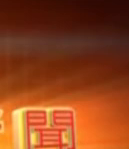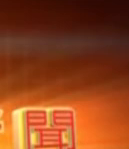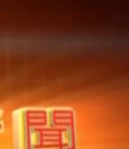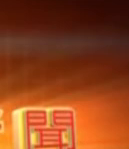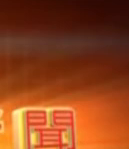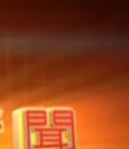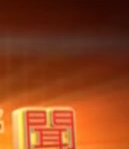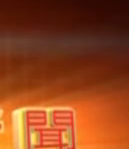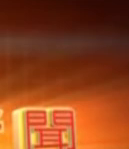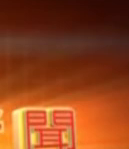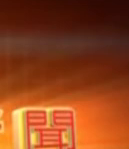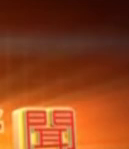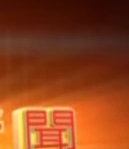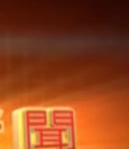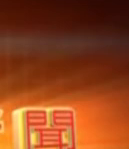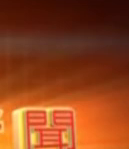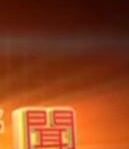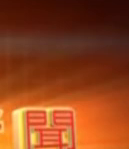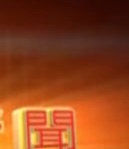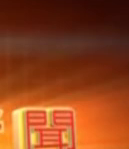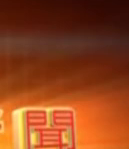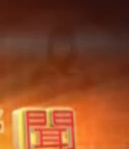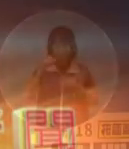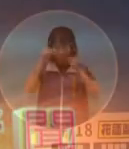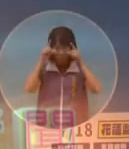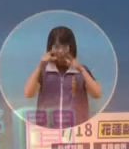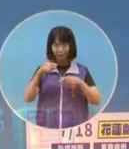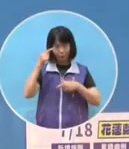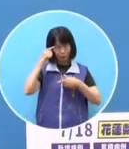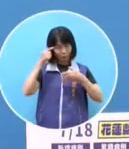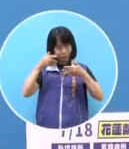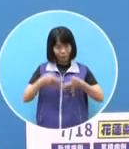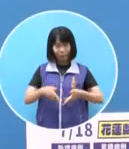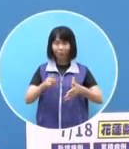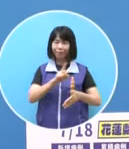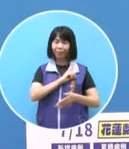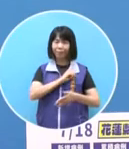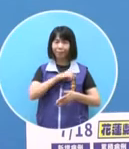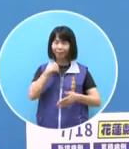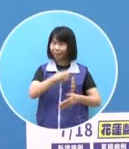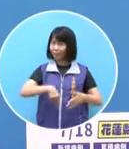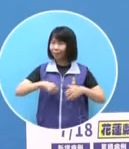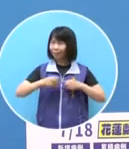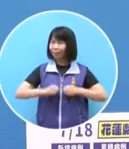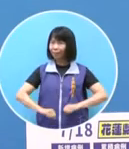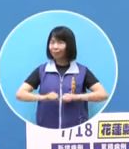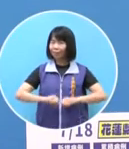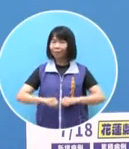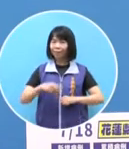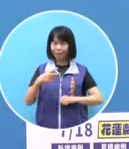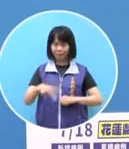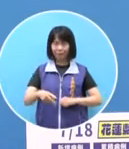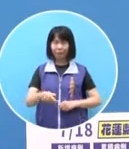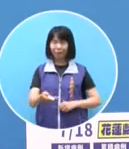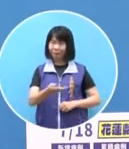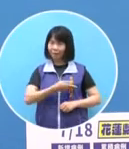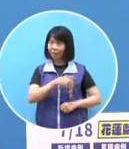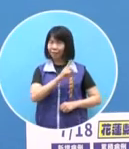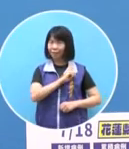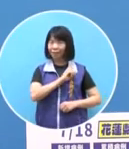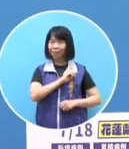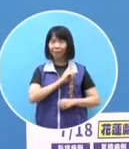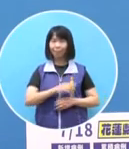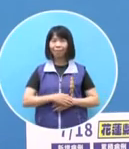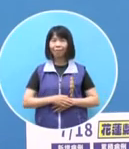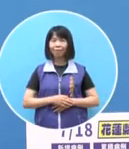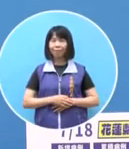大家好，欢迎收看七月十八号的大花莲地方新闻，我是方家伟。十八号，花莲地区是维持了零